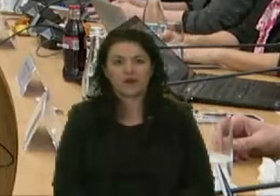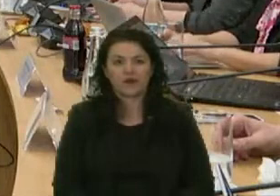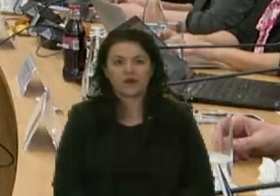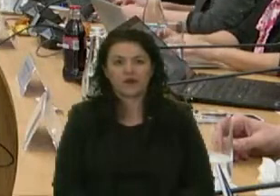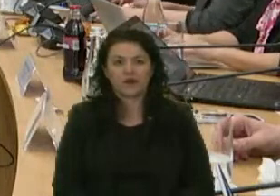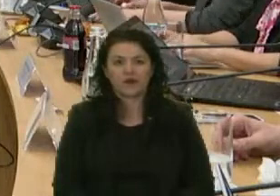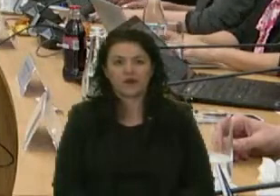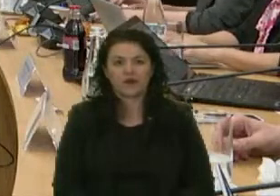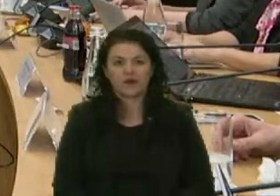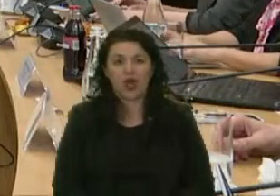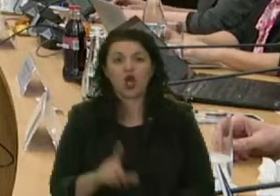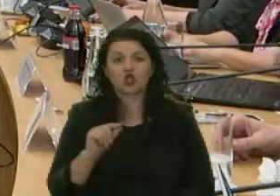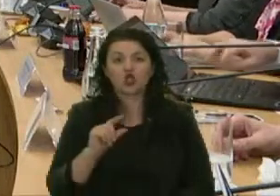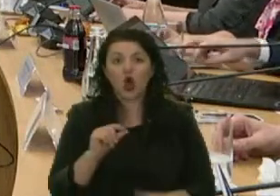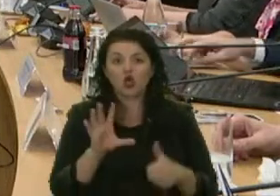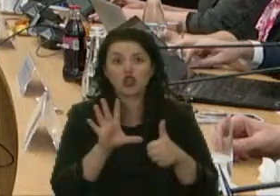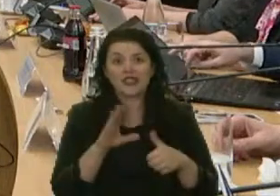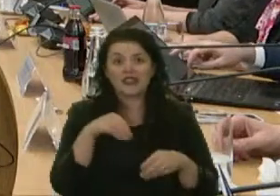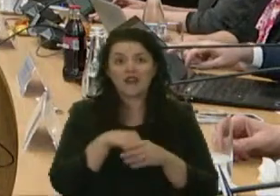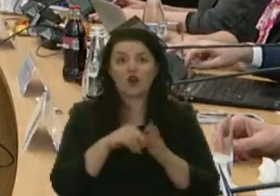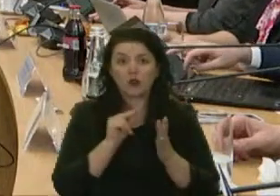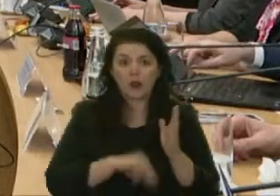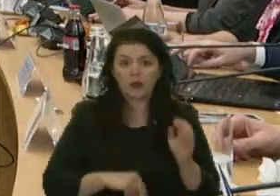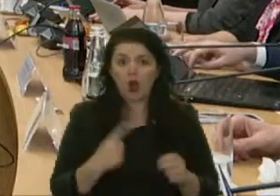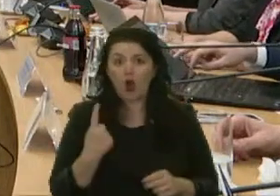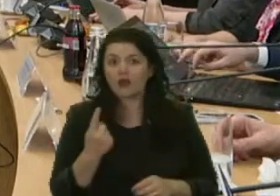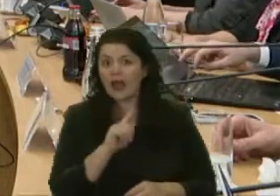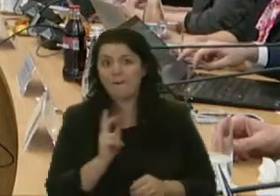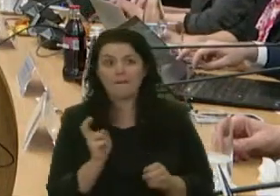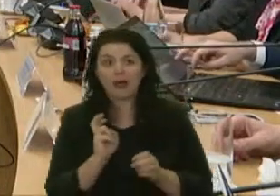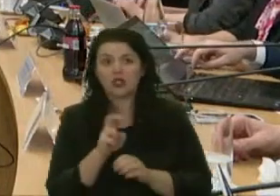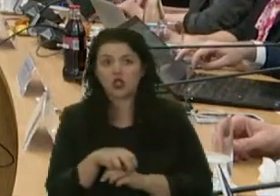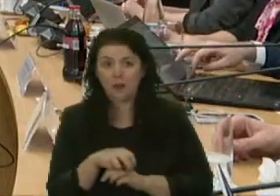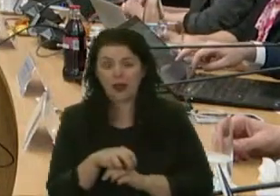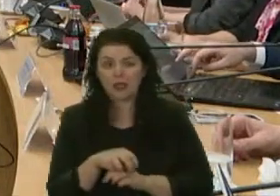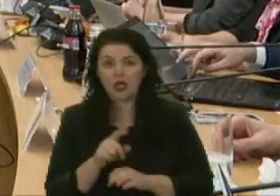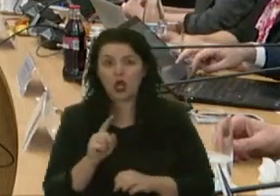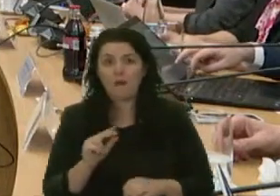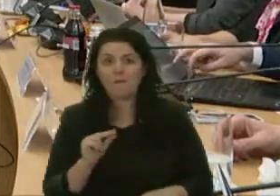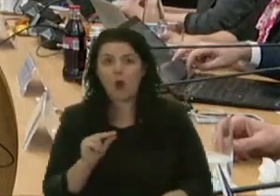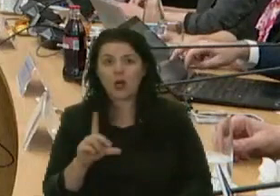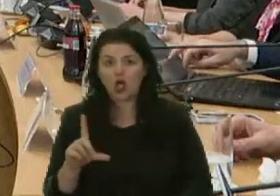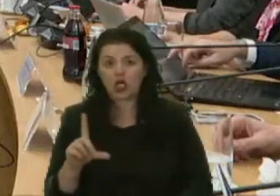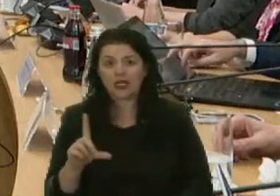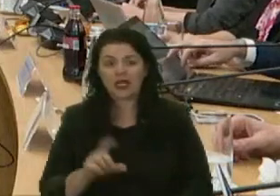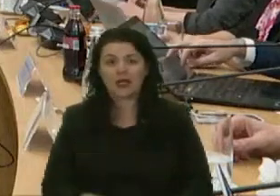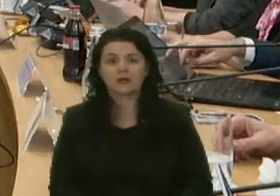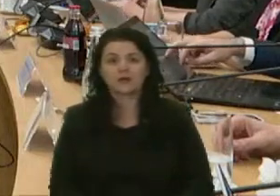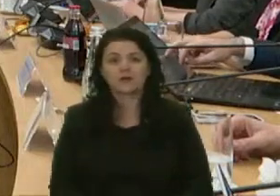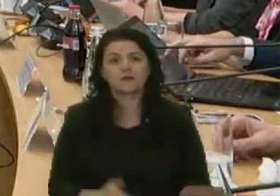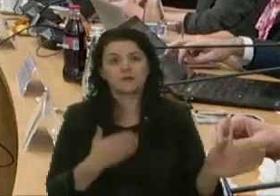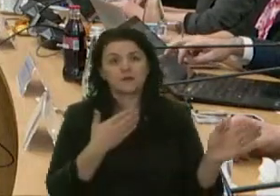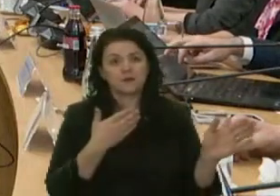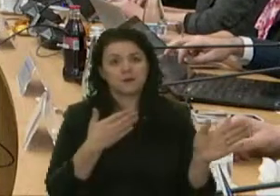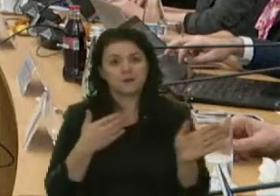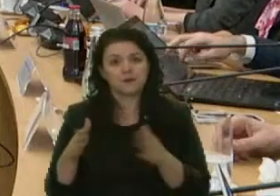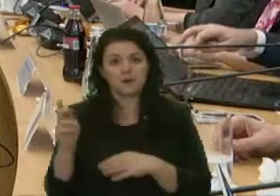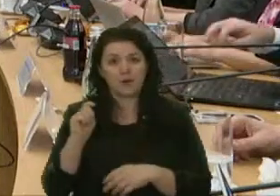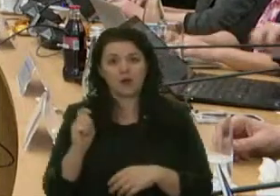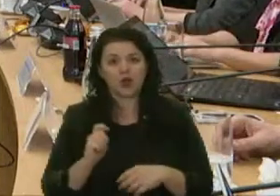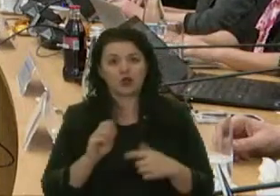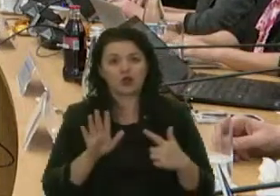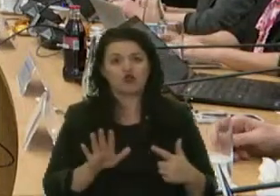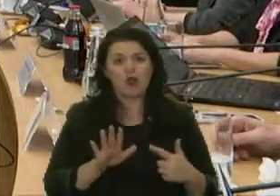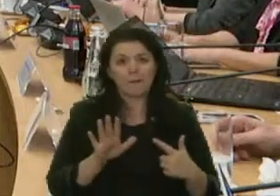16 26 de voturi pentru și o neparticipare la vot a doamnei consilier Pop Loredana proiect de hotărâre numărul 17 Comisia